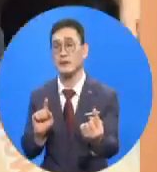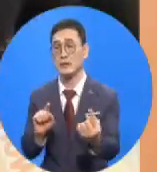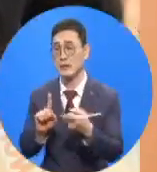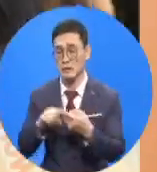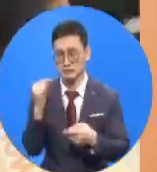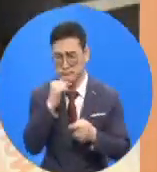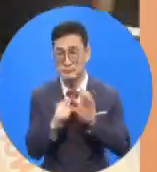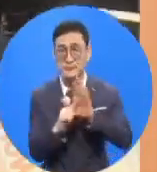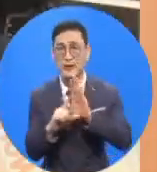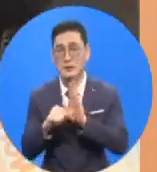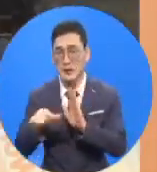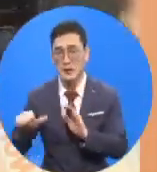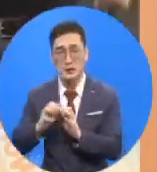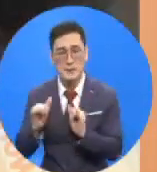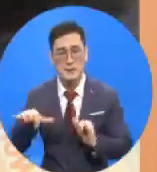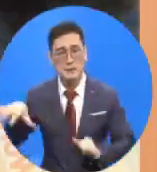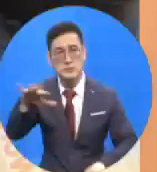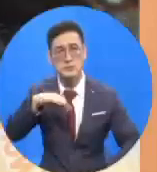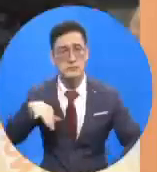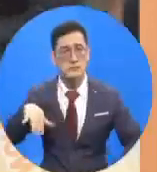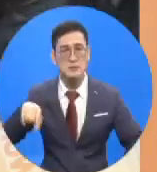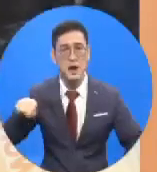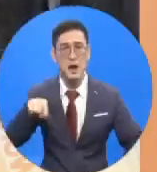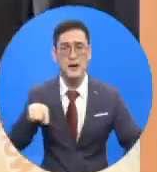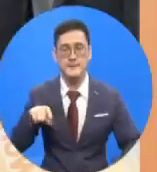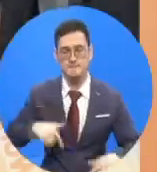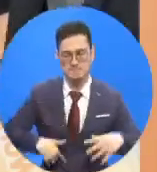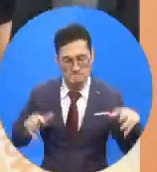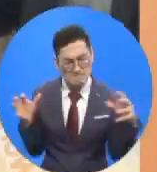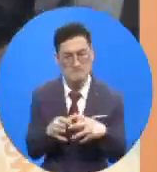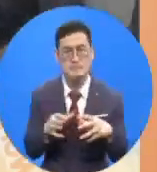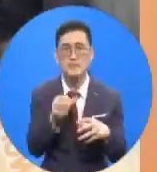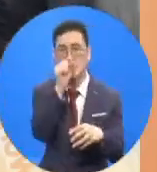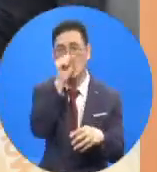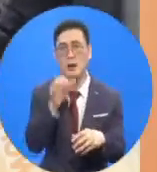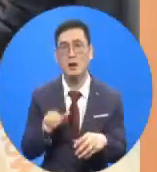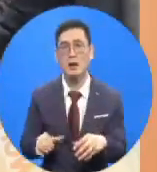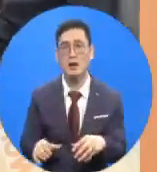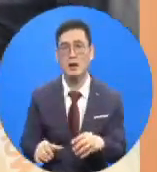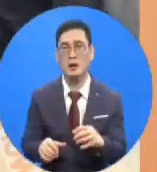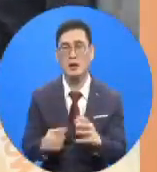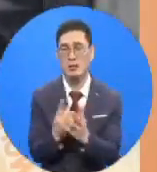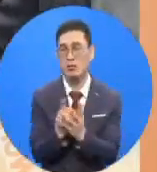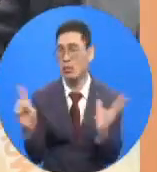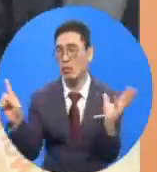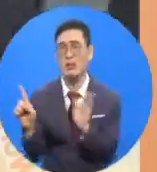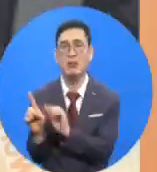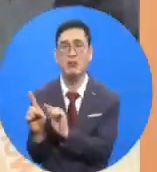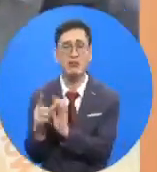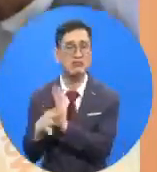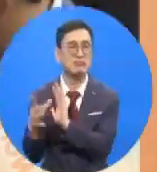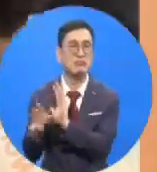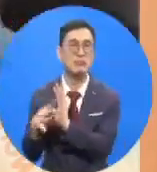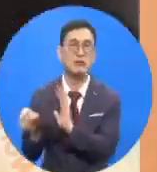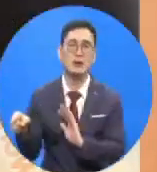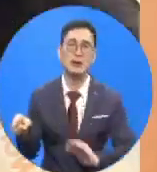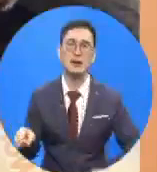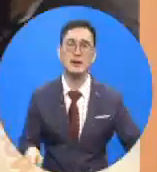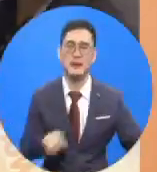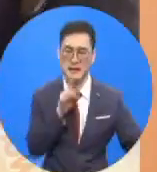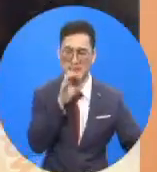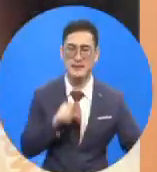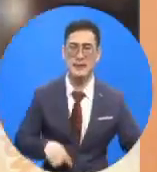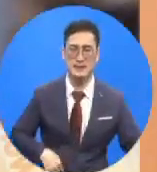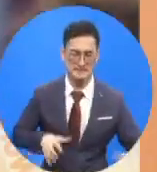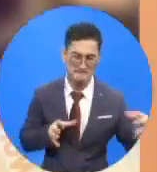그렇기 때문에 주변에 계시는 시민들께서 좀 더 힘을 합쳐서 이런 부분에 대해서 좀 제압을 하고 어떤 주면 될까 앉아 된건지 시민의